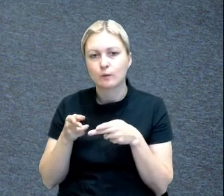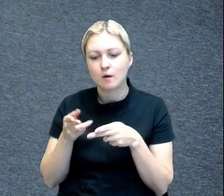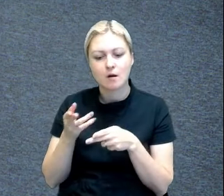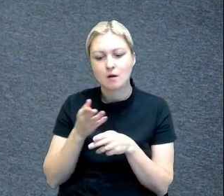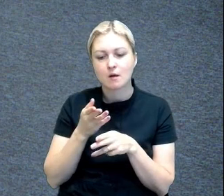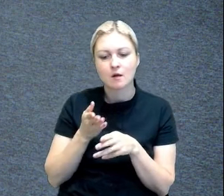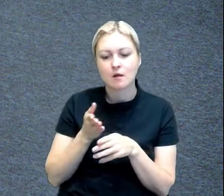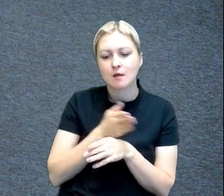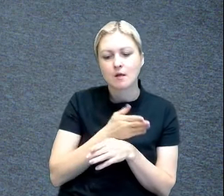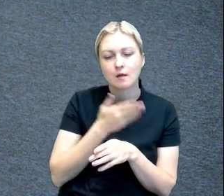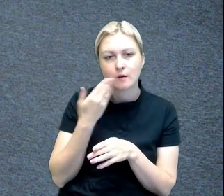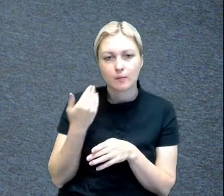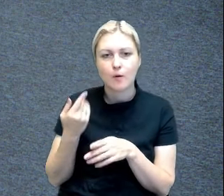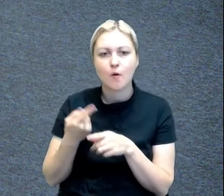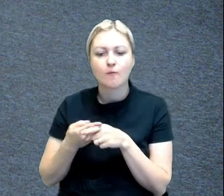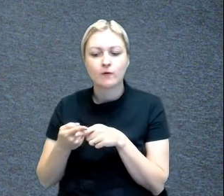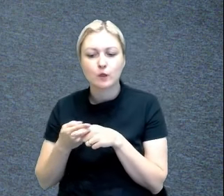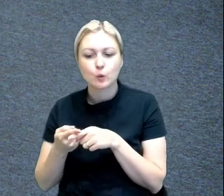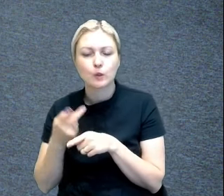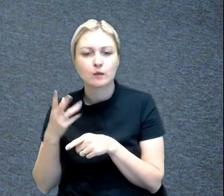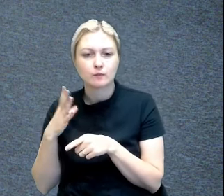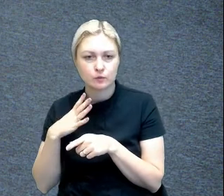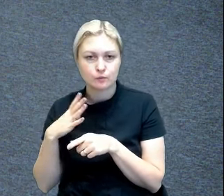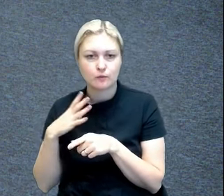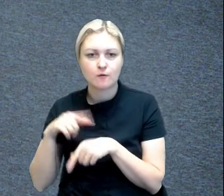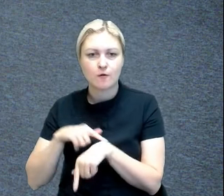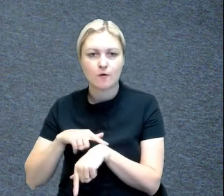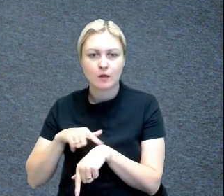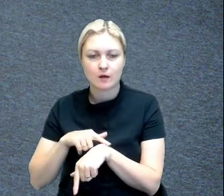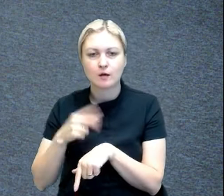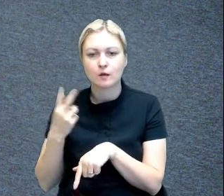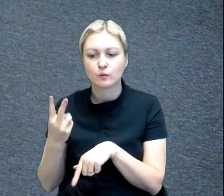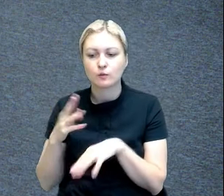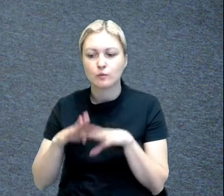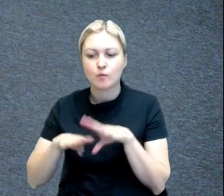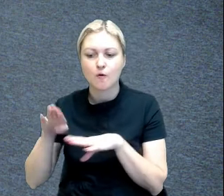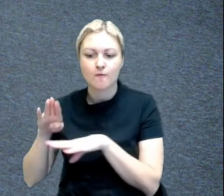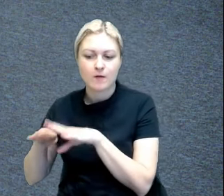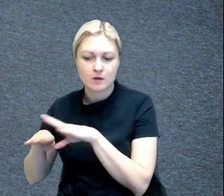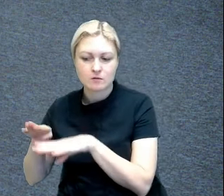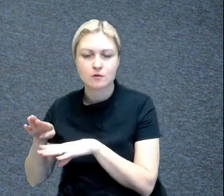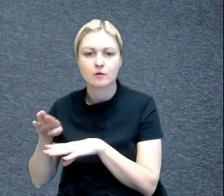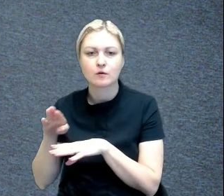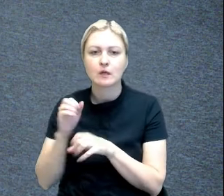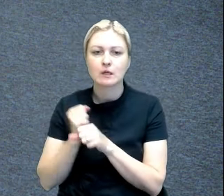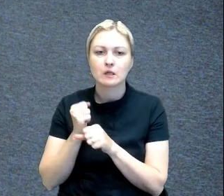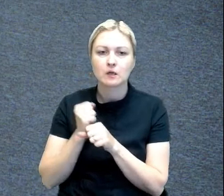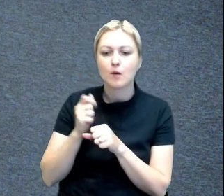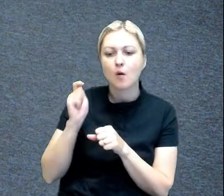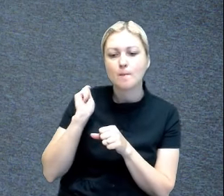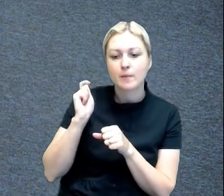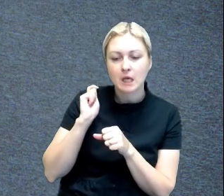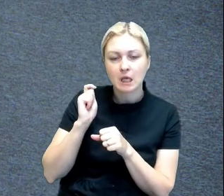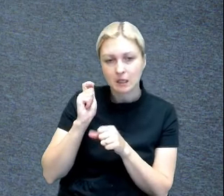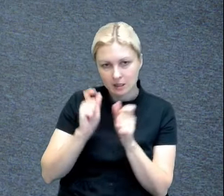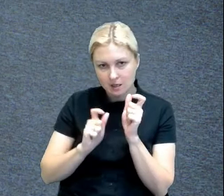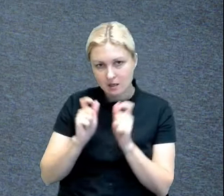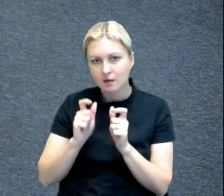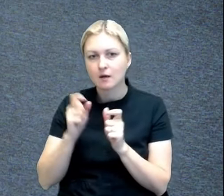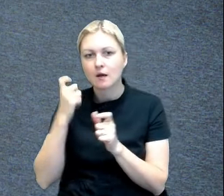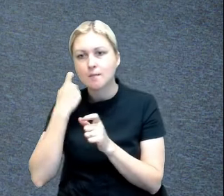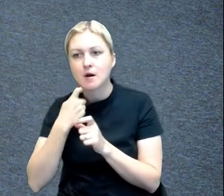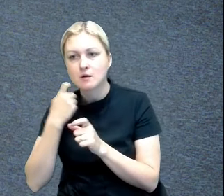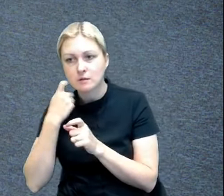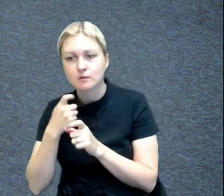viduramžiuose buvo dvi dvi specialybės kurios užsiėmė chirurgija tai yra pirtinį inkai ir ir barzdaskučiai ir